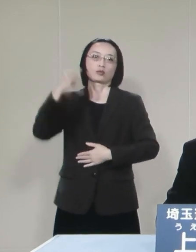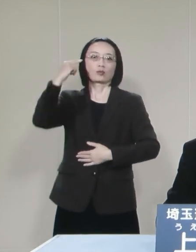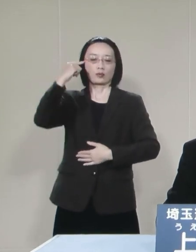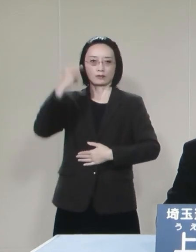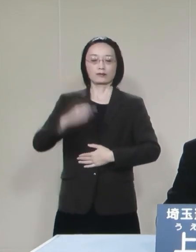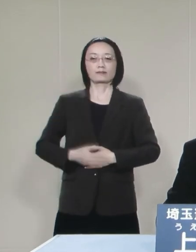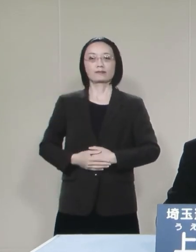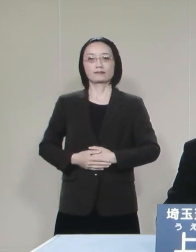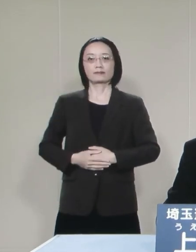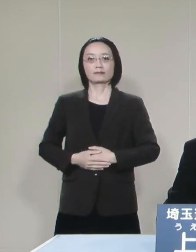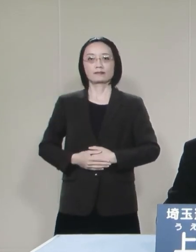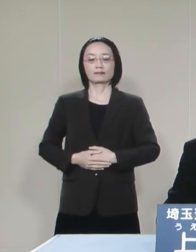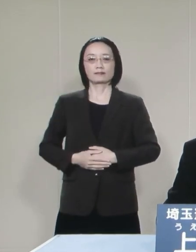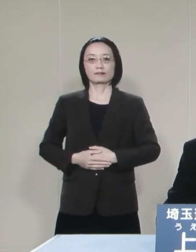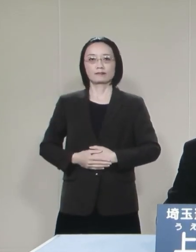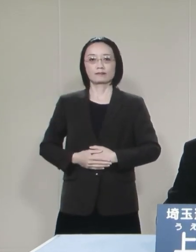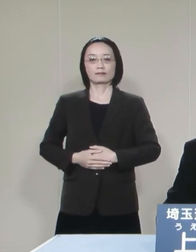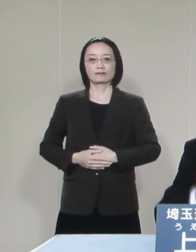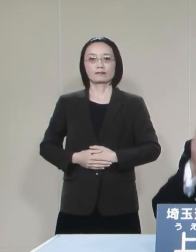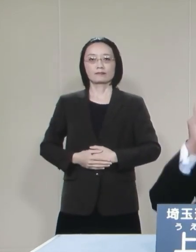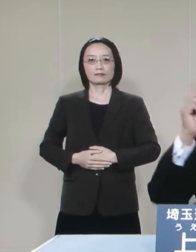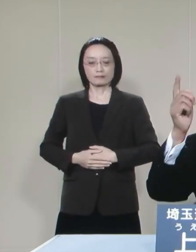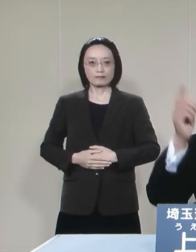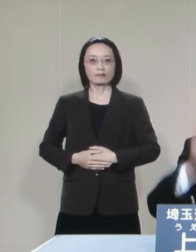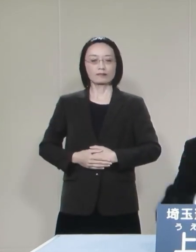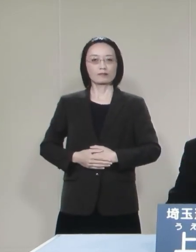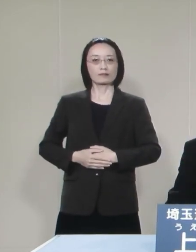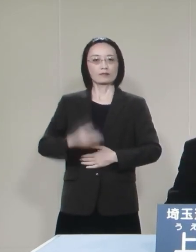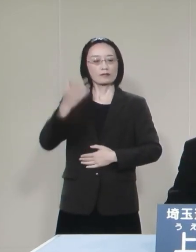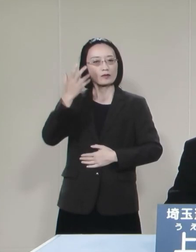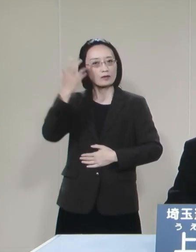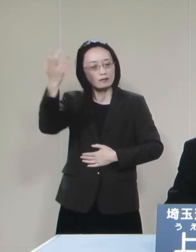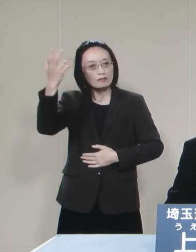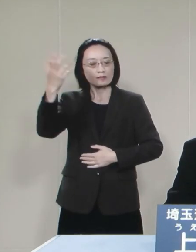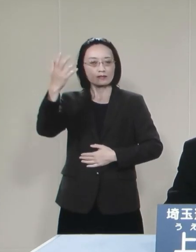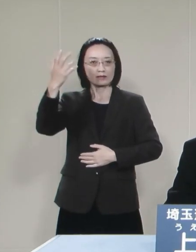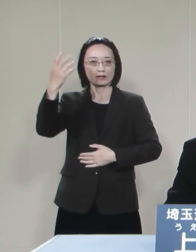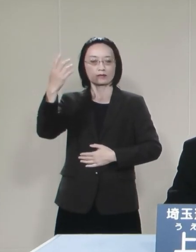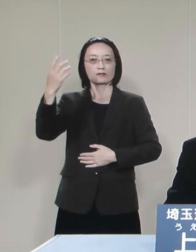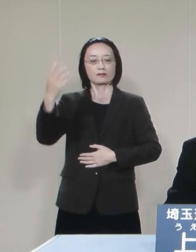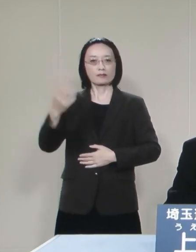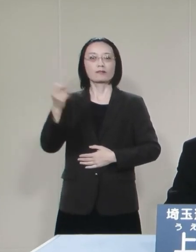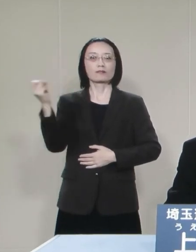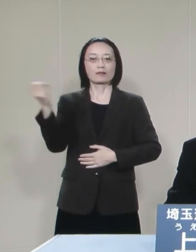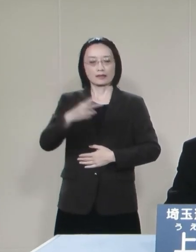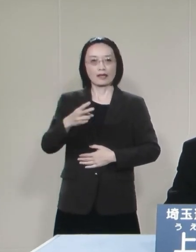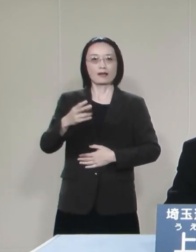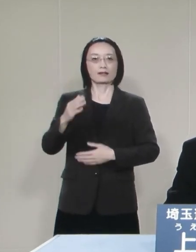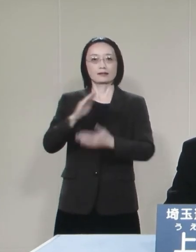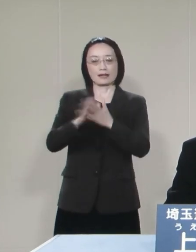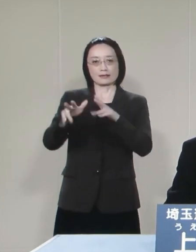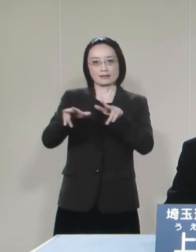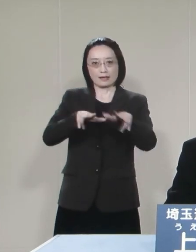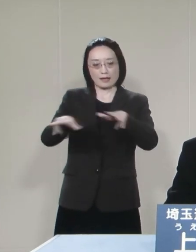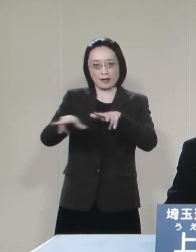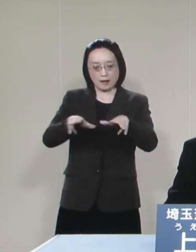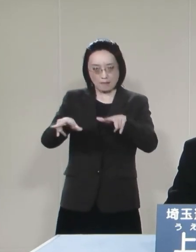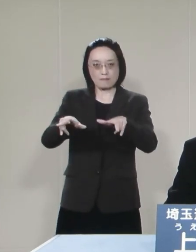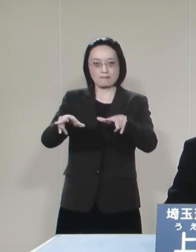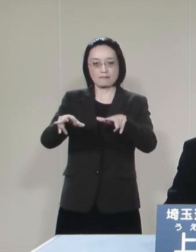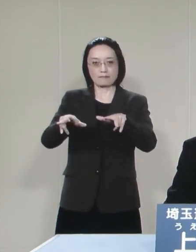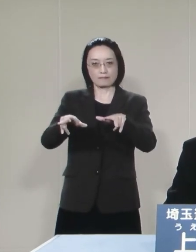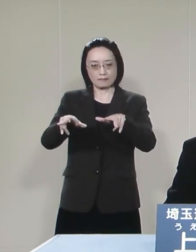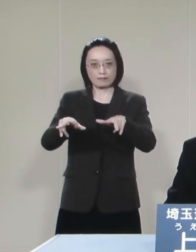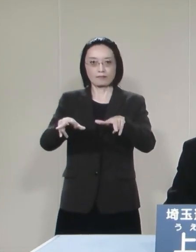になるはずです。こうした高い理想と、そして埼玉県政で私がお示